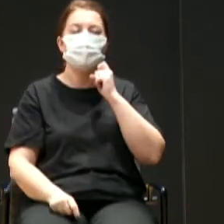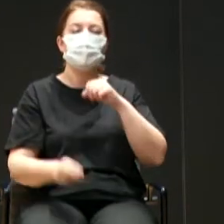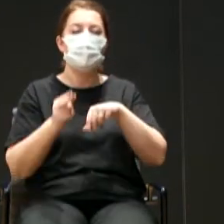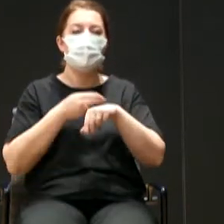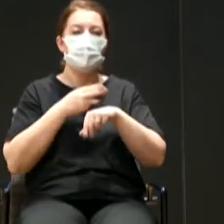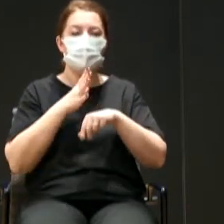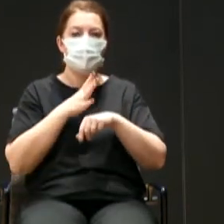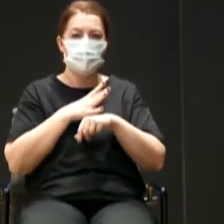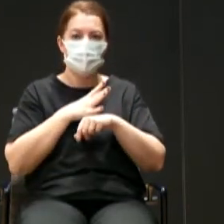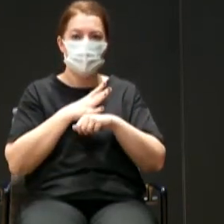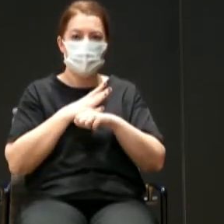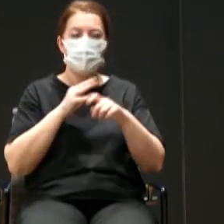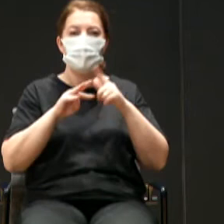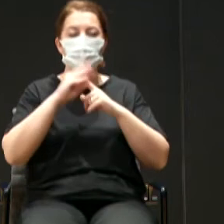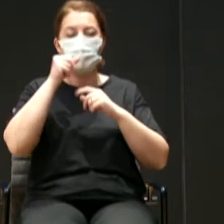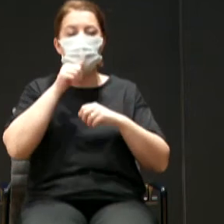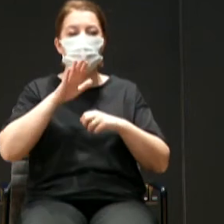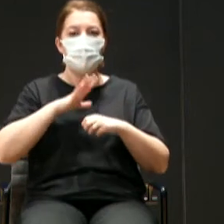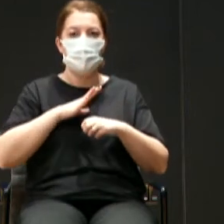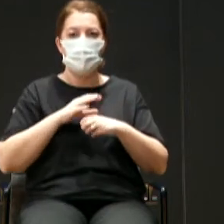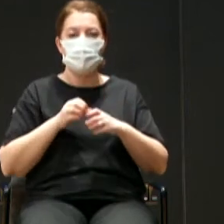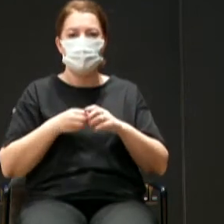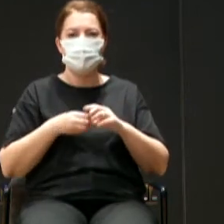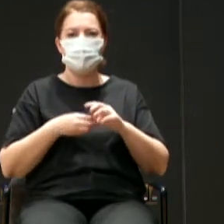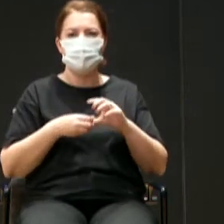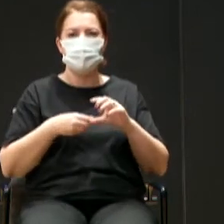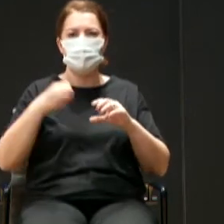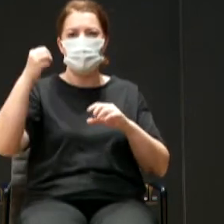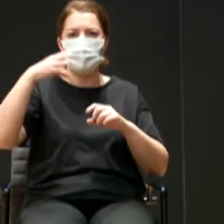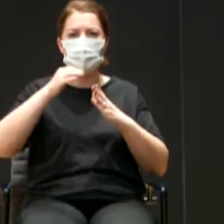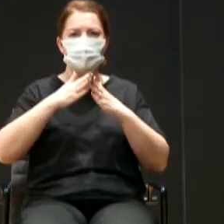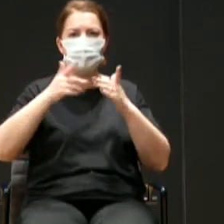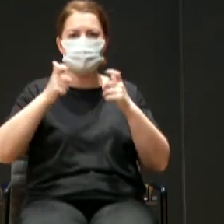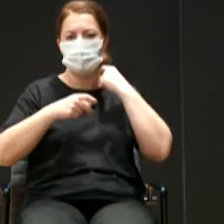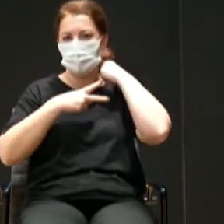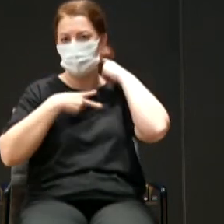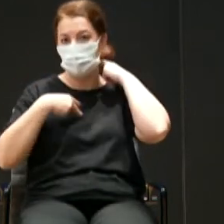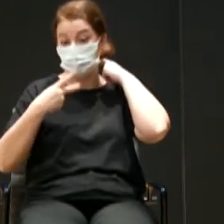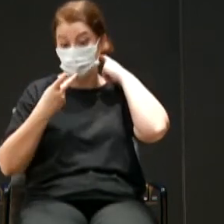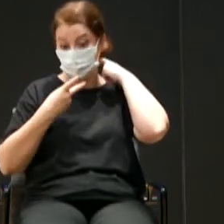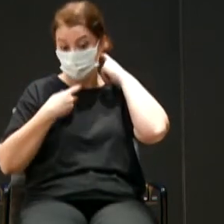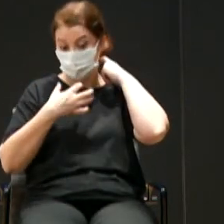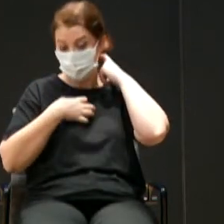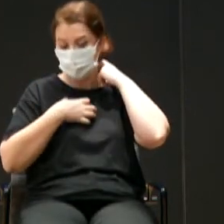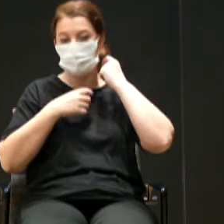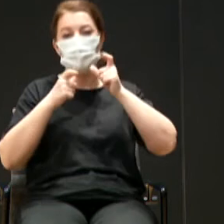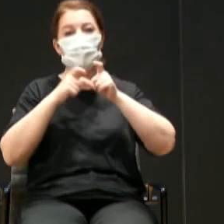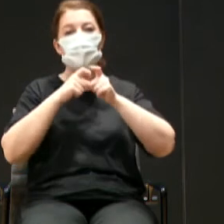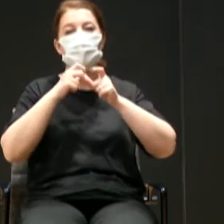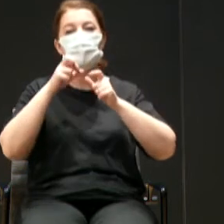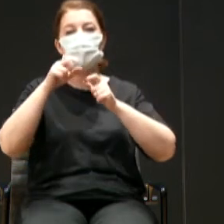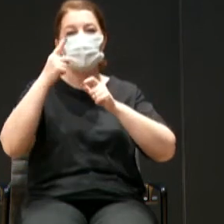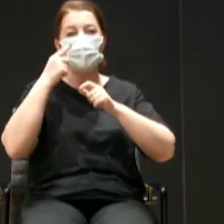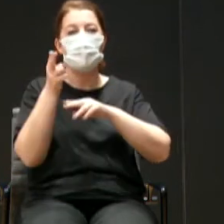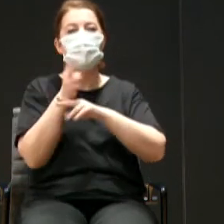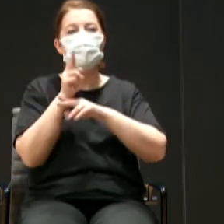var. Ekrem İmamoğlu AK Parti Büyükşehir Belediyesi bizdeyken Gürpınar'a balık halı